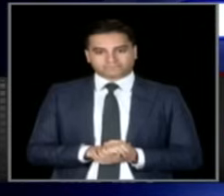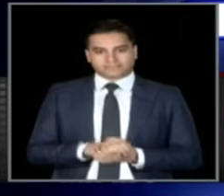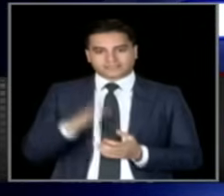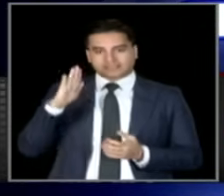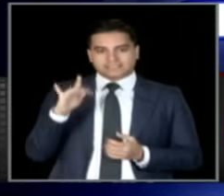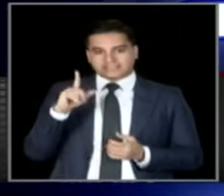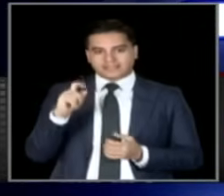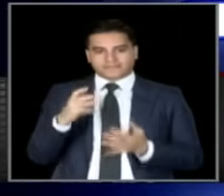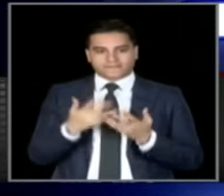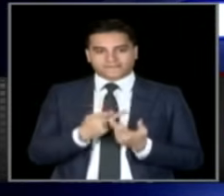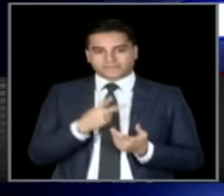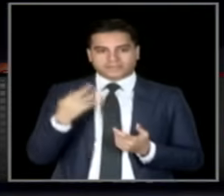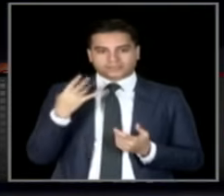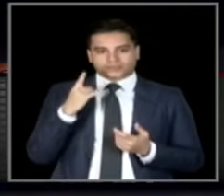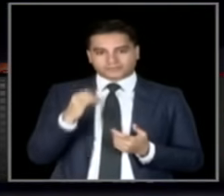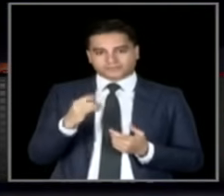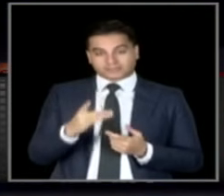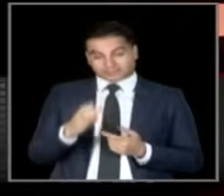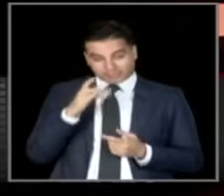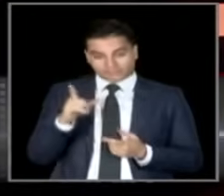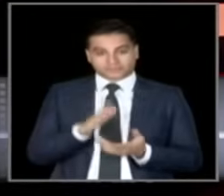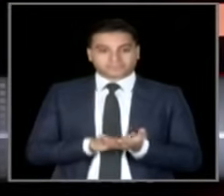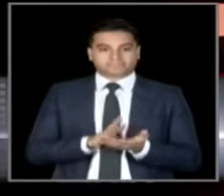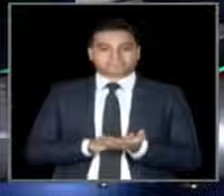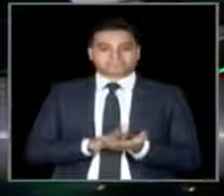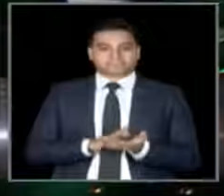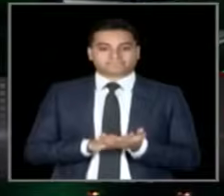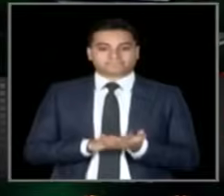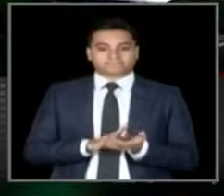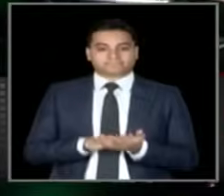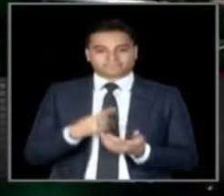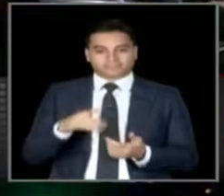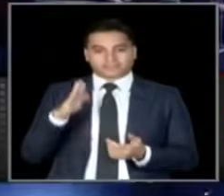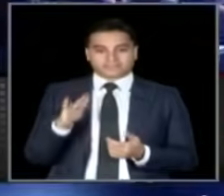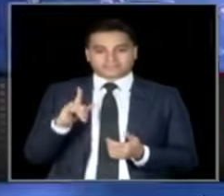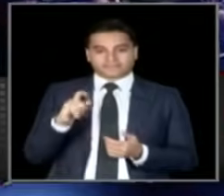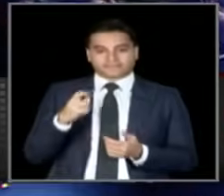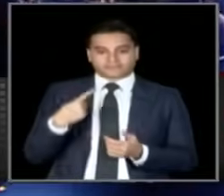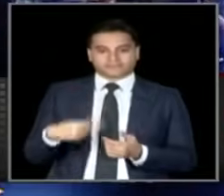سيف، إجابتك؟ 253. إجابة صحيحة، برافو يا سيف،